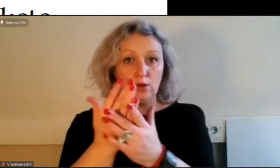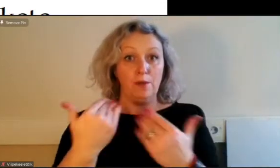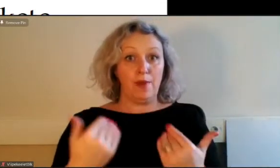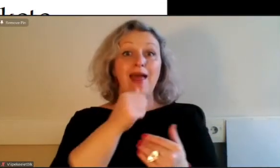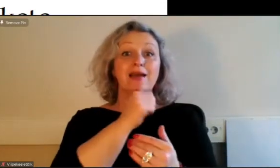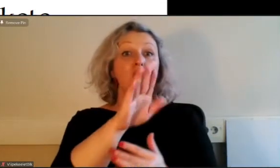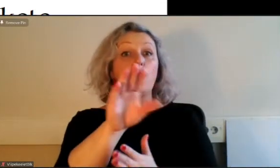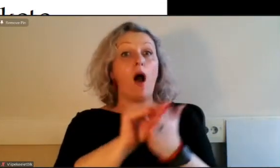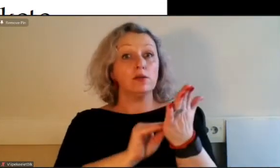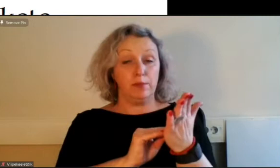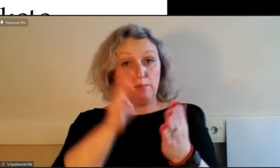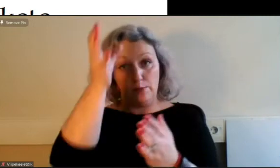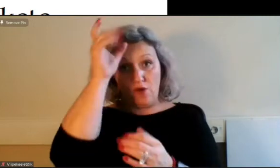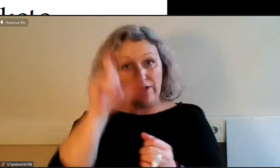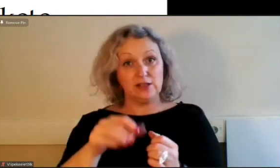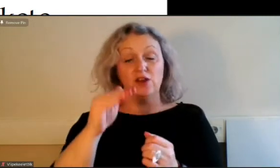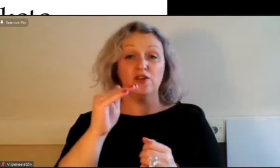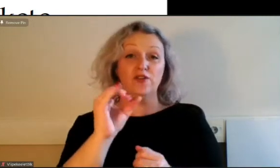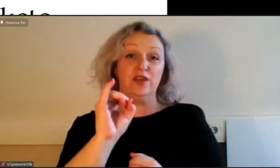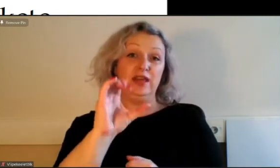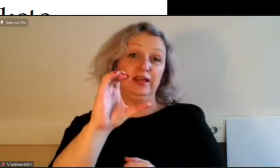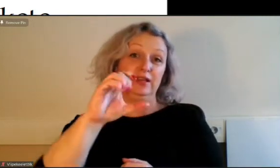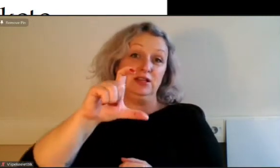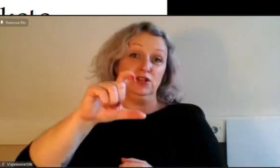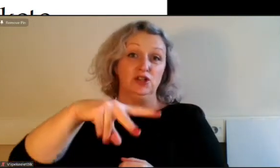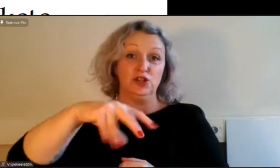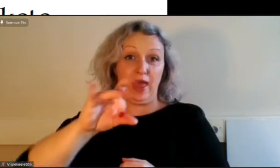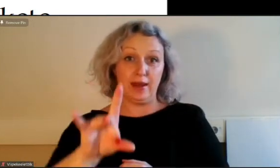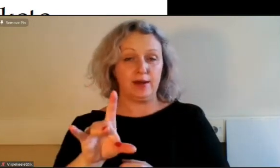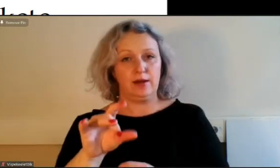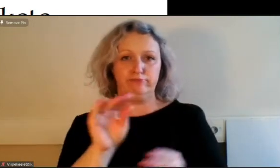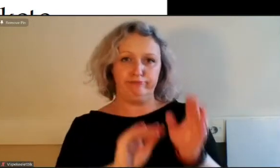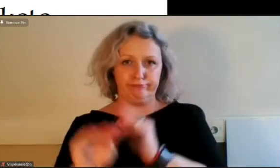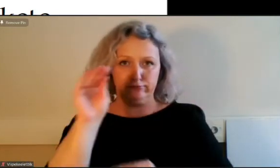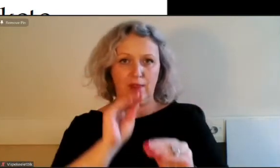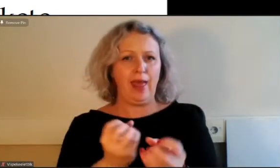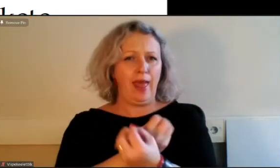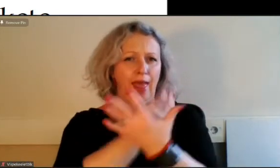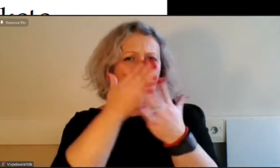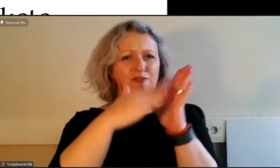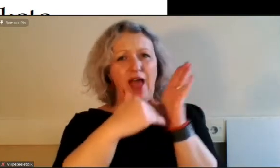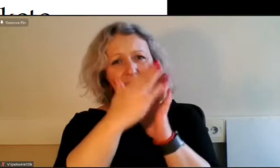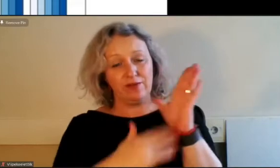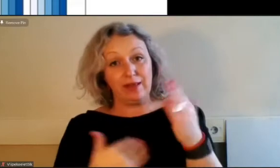siiski, et nagu päris sellist pööret ei suuda teha, nagu delta on siiamaani teinud.